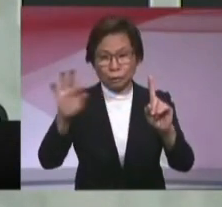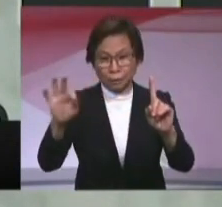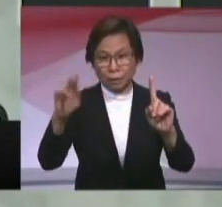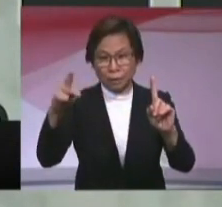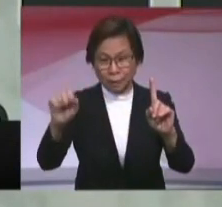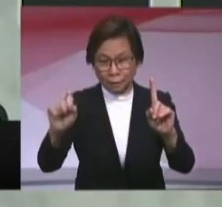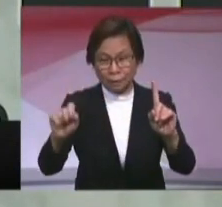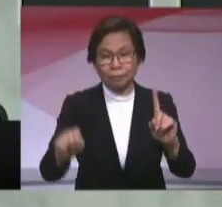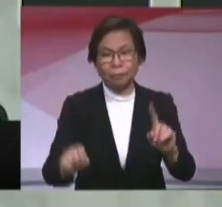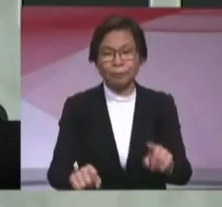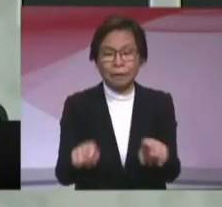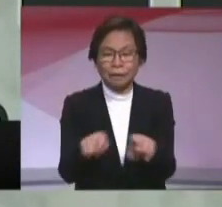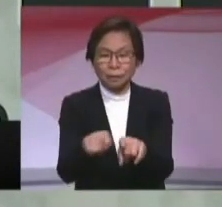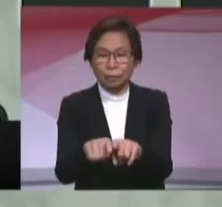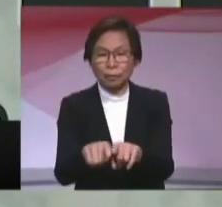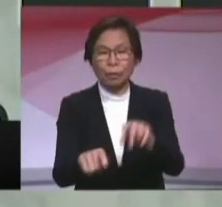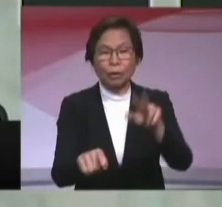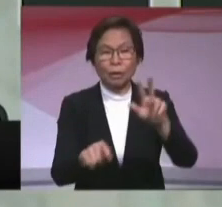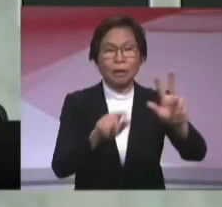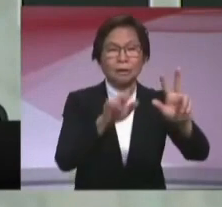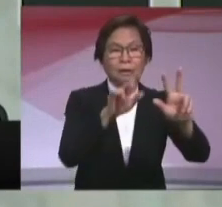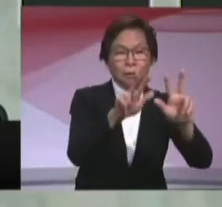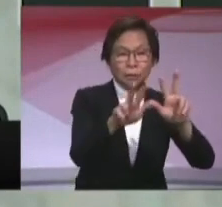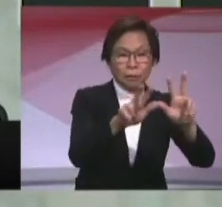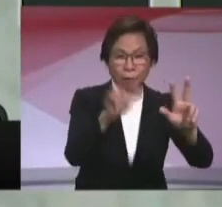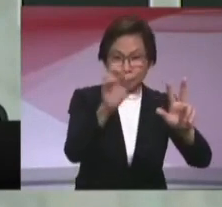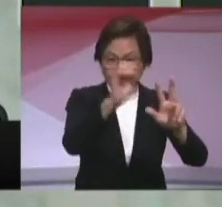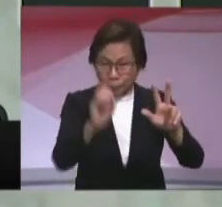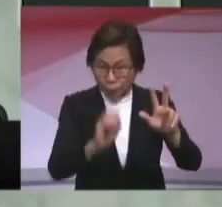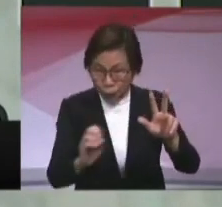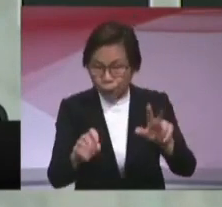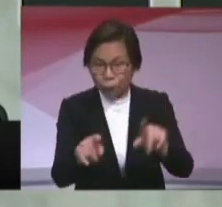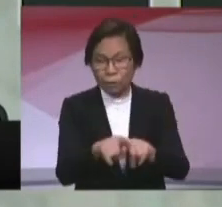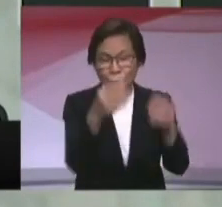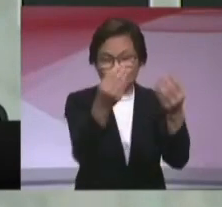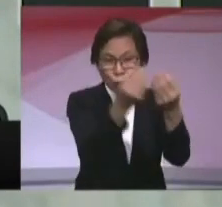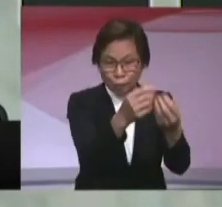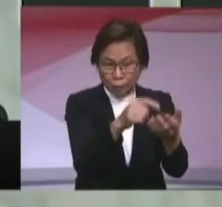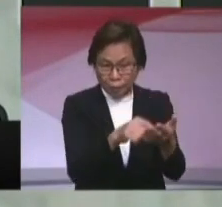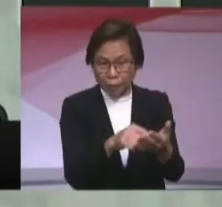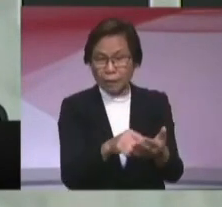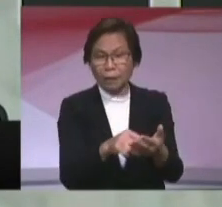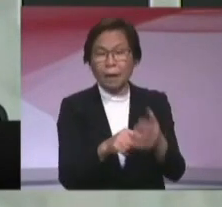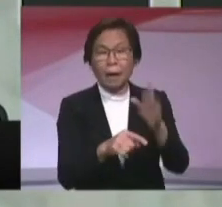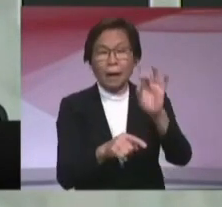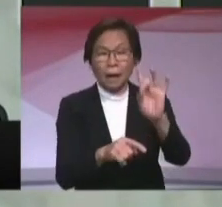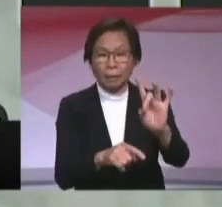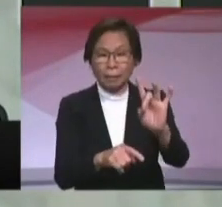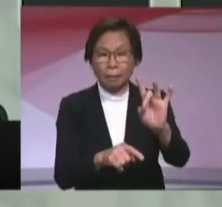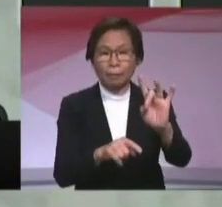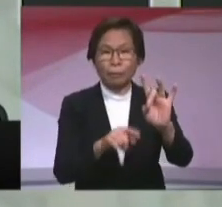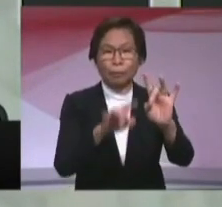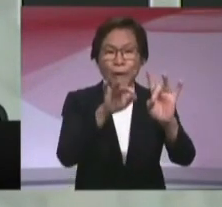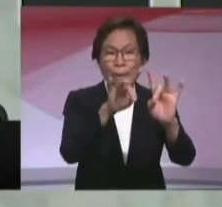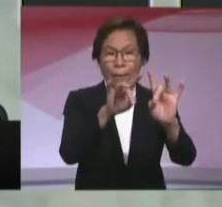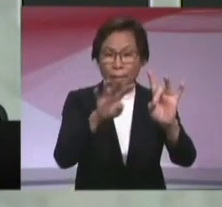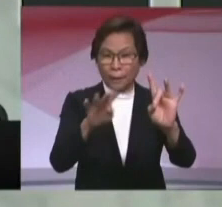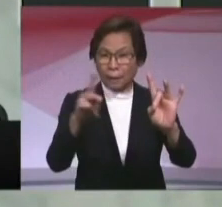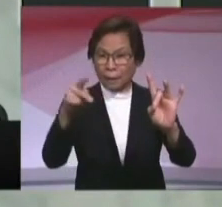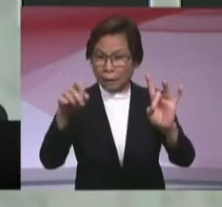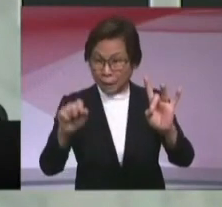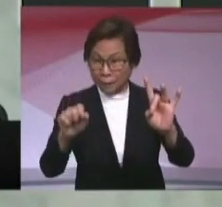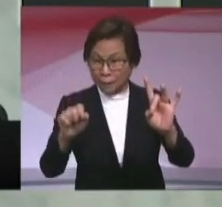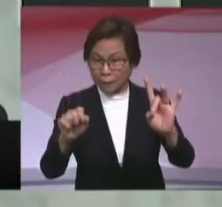1,199 kes, iaitu bersamaan dengan 33%. Daripada jumlah ini, sebanyak 884